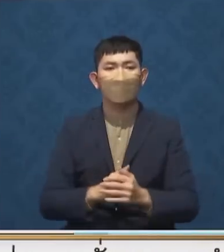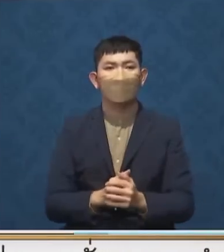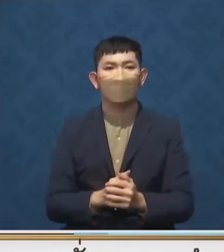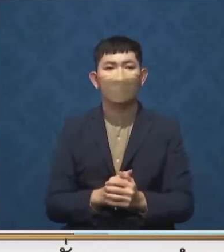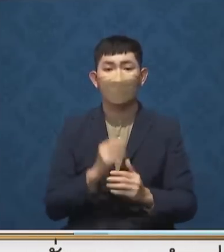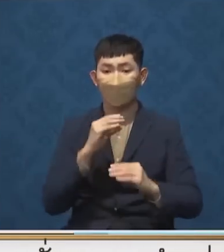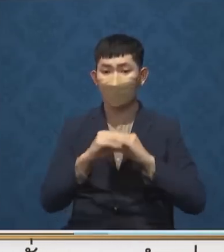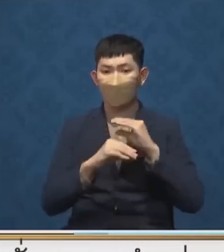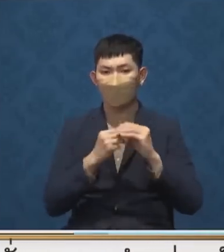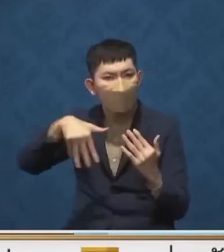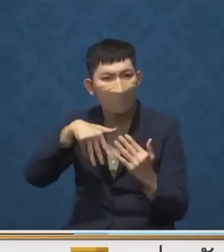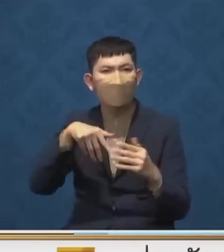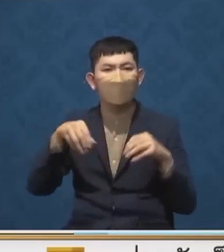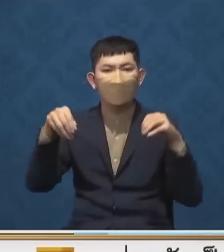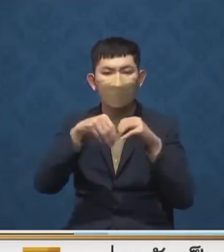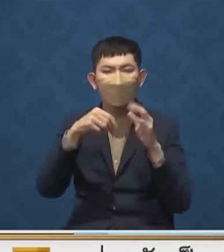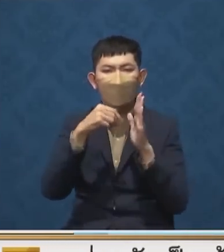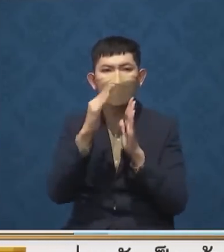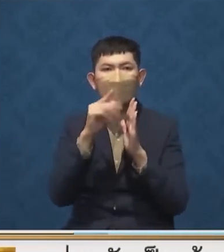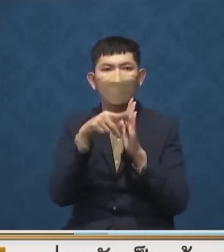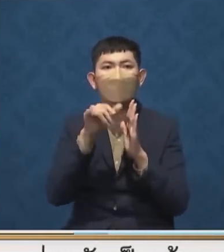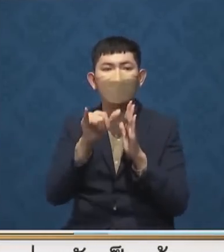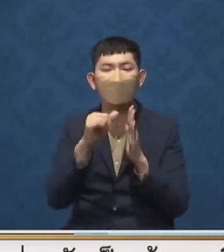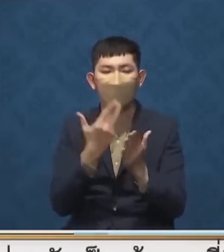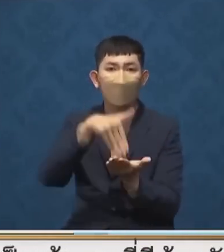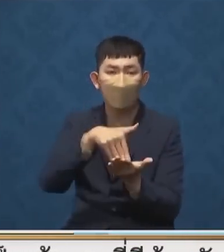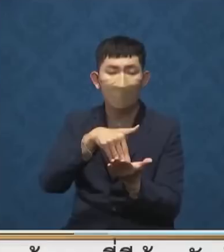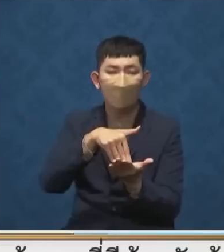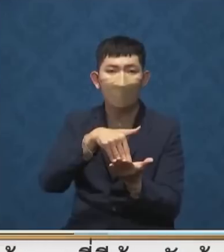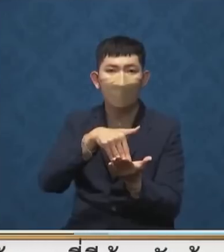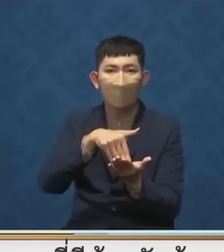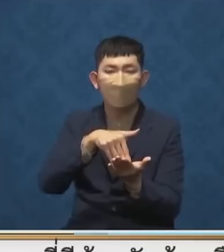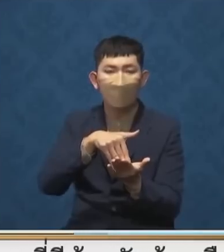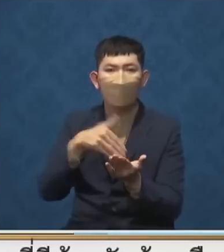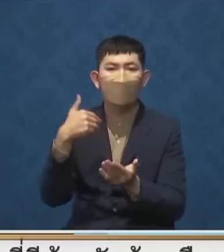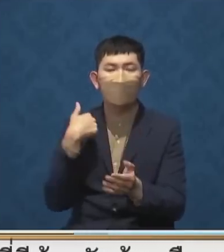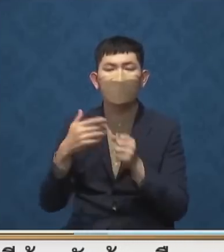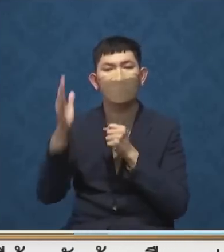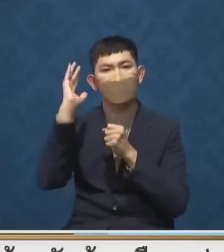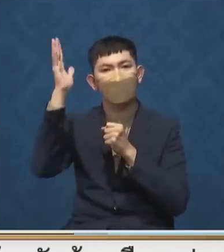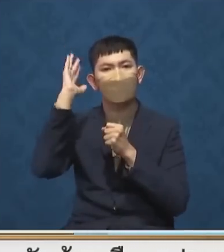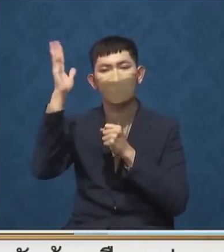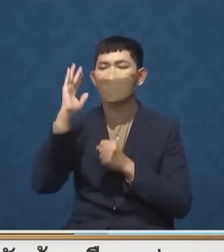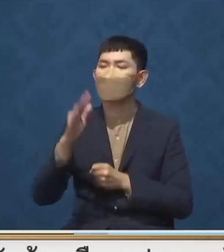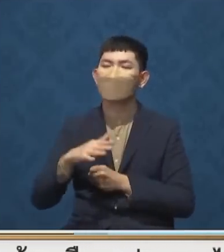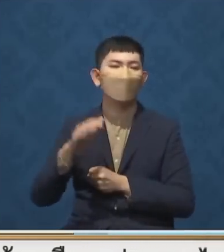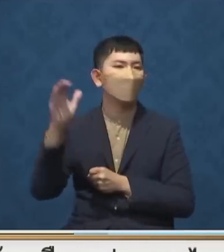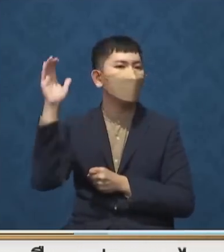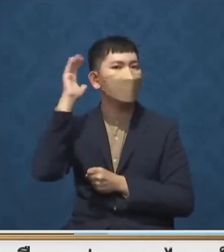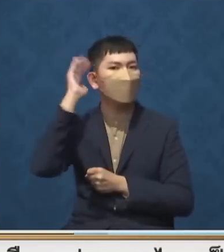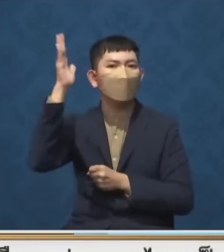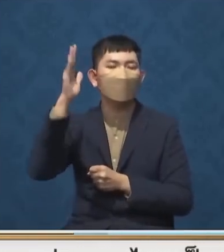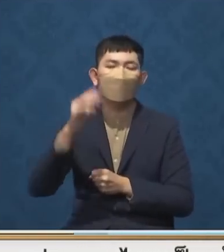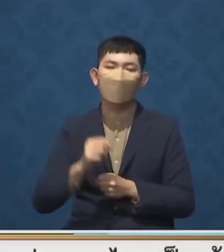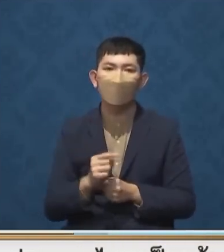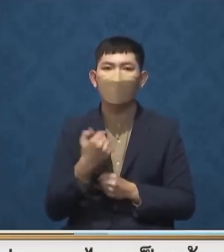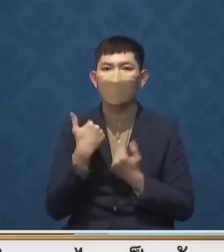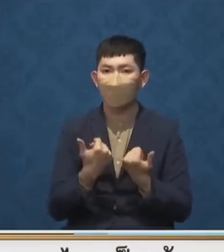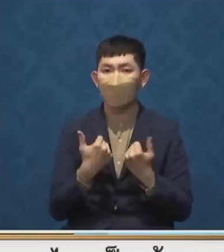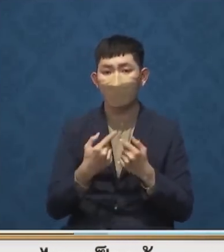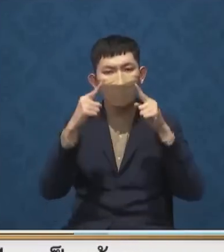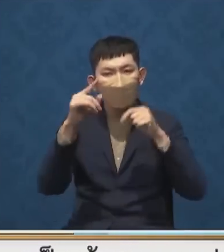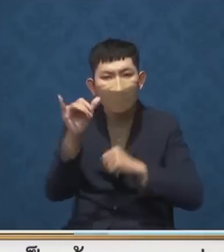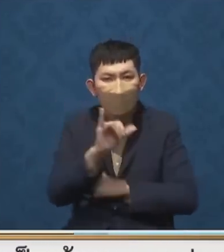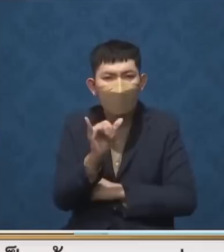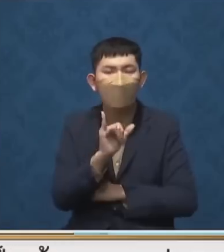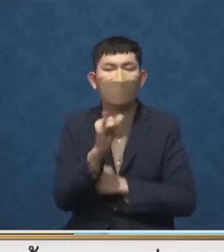โครงการนนาเจ็ใจที่สุดครัทไปเจอโครงการใช้งบกลางตัวนี้ครัที่ทำงี้การอภพ์ปลายไม่ไ้วางใจกัไปแล้ววี้ยังไม่มคำตอบวาตกโร